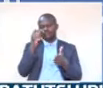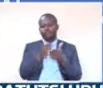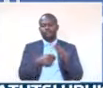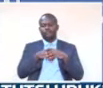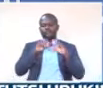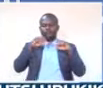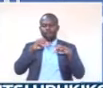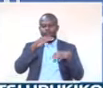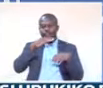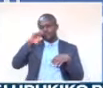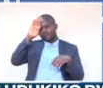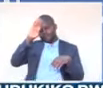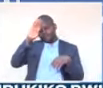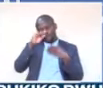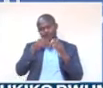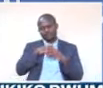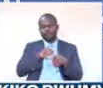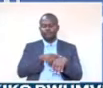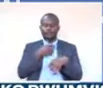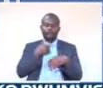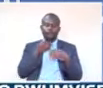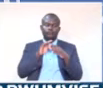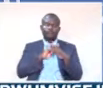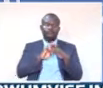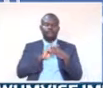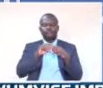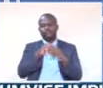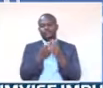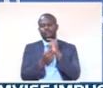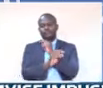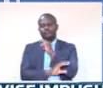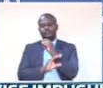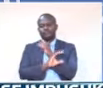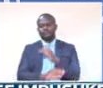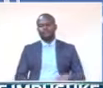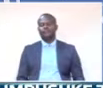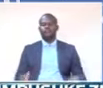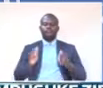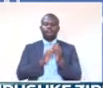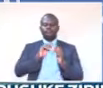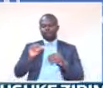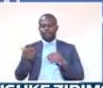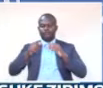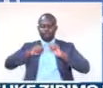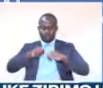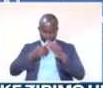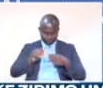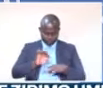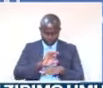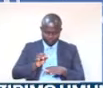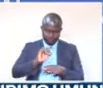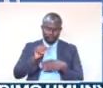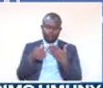muri Congo Brazzaville mu gihe bafite ishoramari muri ibyo bihugu byombi. Andi masezerano twashyizeho umukono uyu